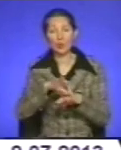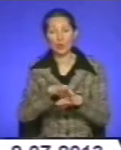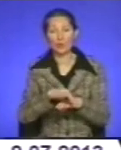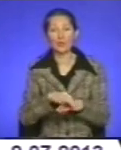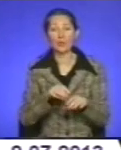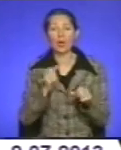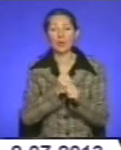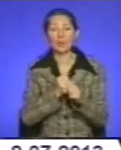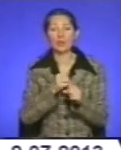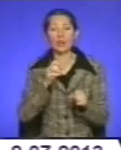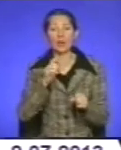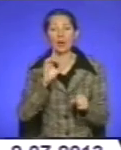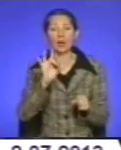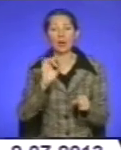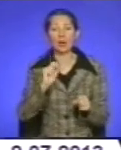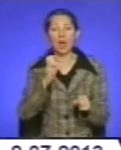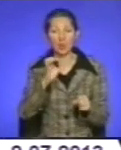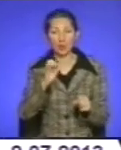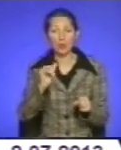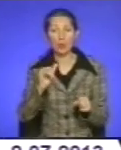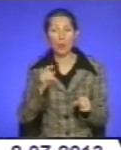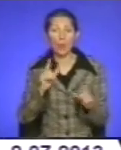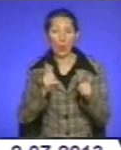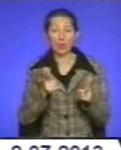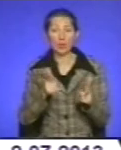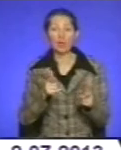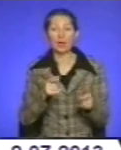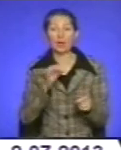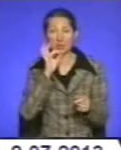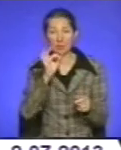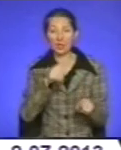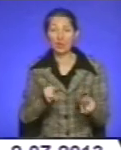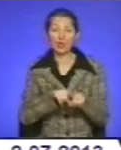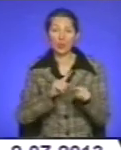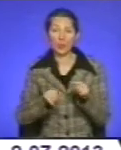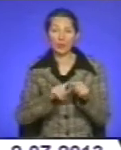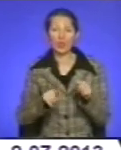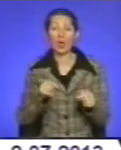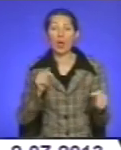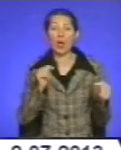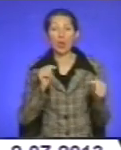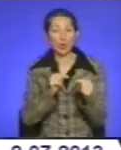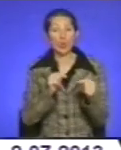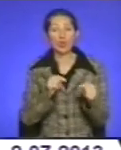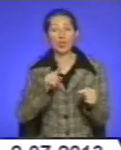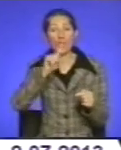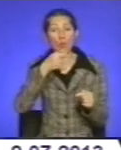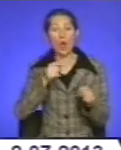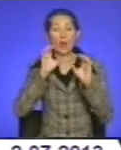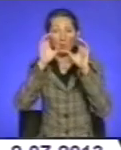погодилася, зазначивши, що за таку терміновість, всупереч вимогам закону України про